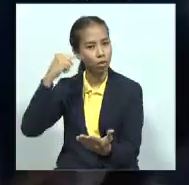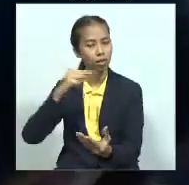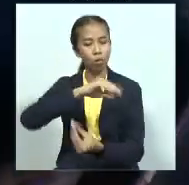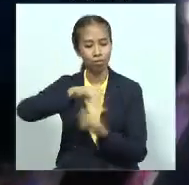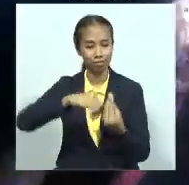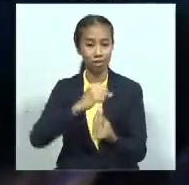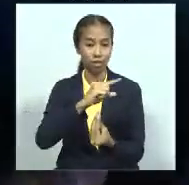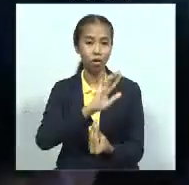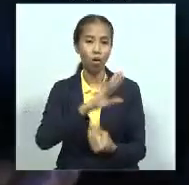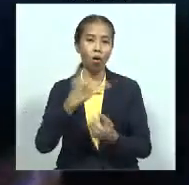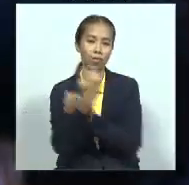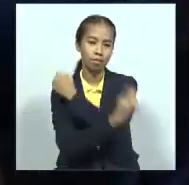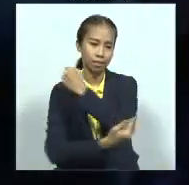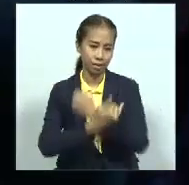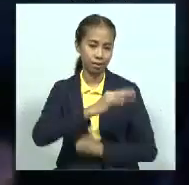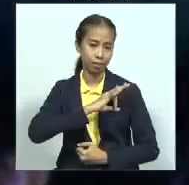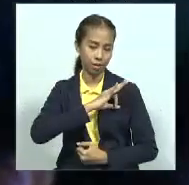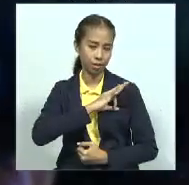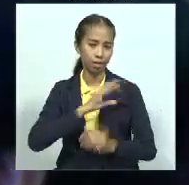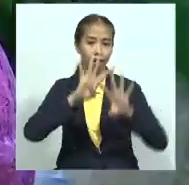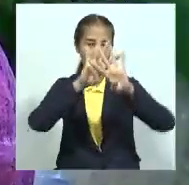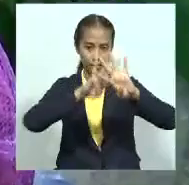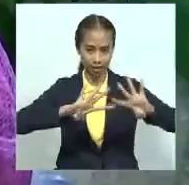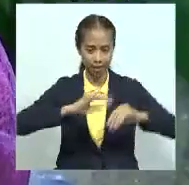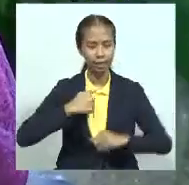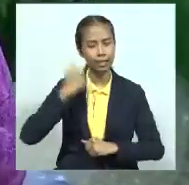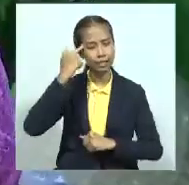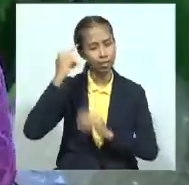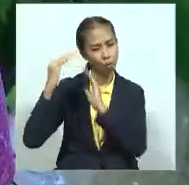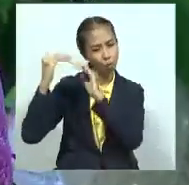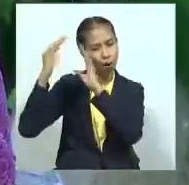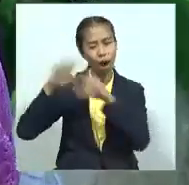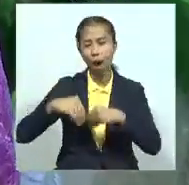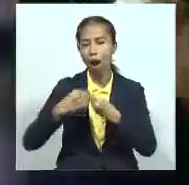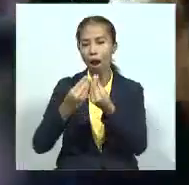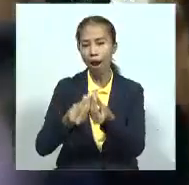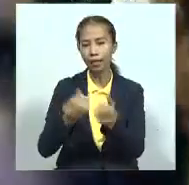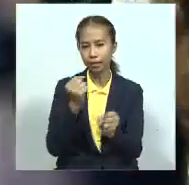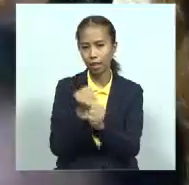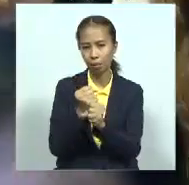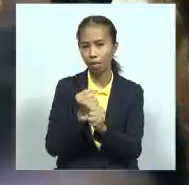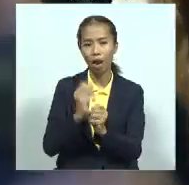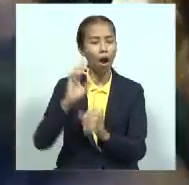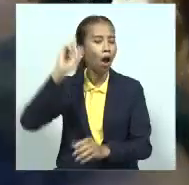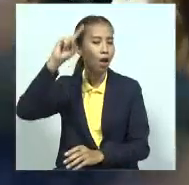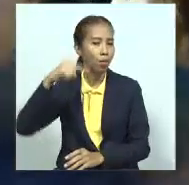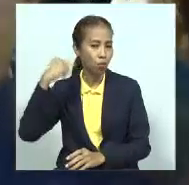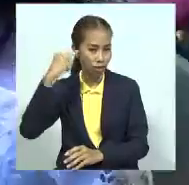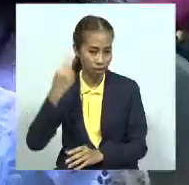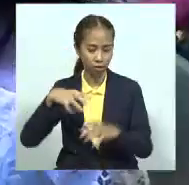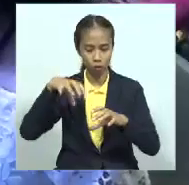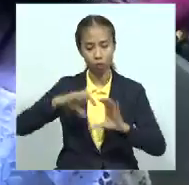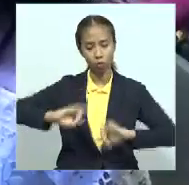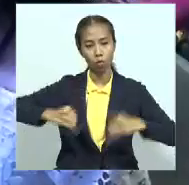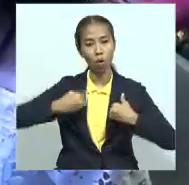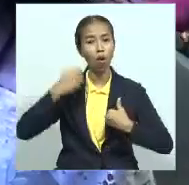เศรษฐกิจของประเทศสมาชิกอาเซียนโดยหวังจะสร้างบรรยากาศที่ดีให้กับองค์กรที่นำโดยสตรีและผู้ประกอบ